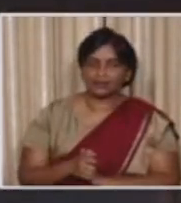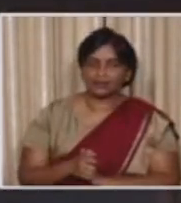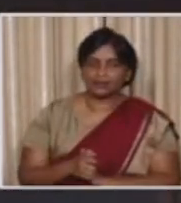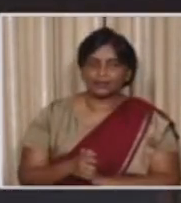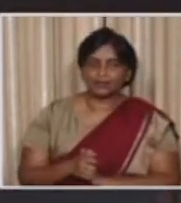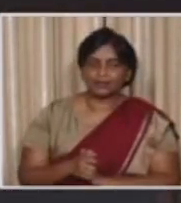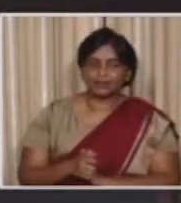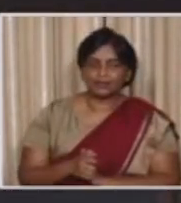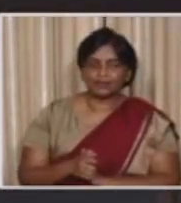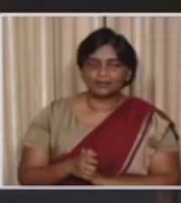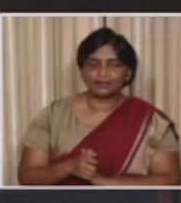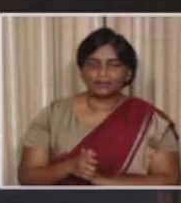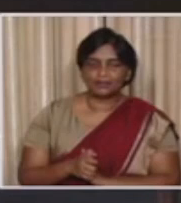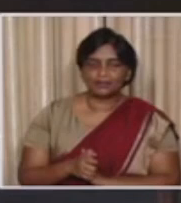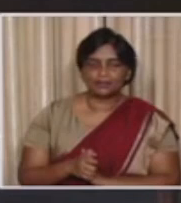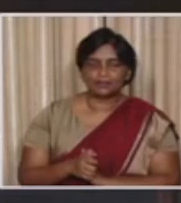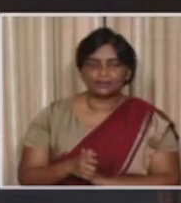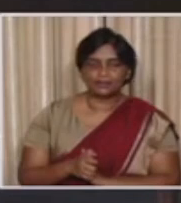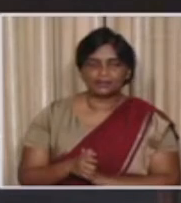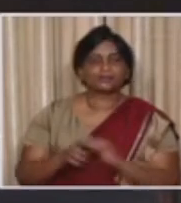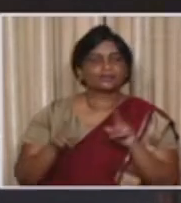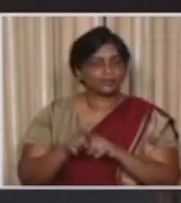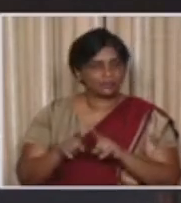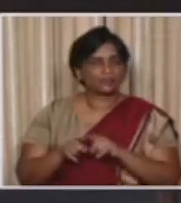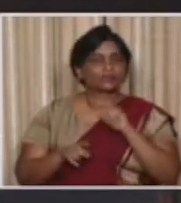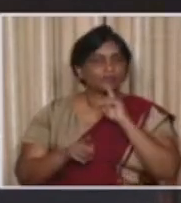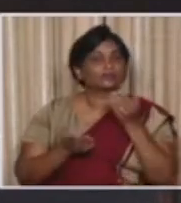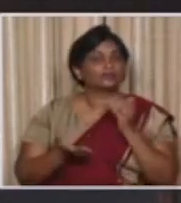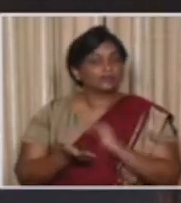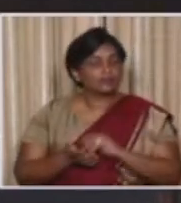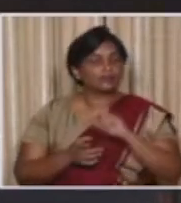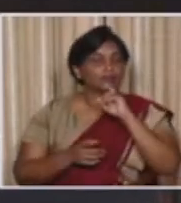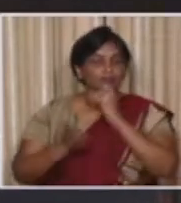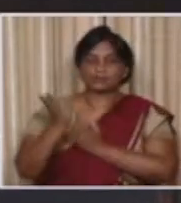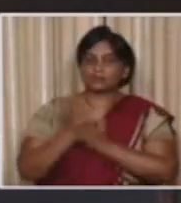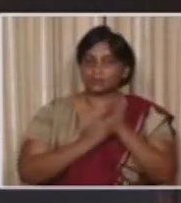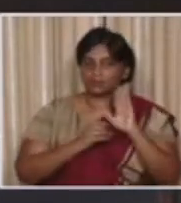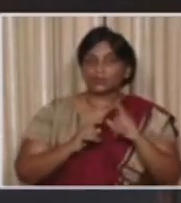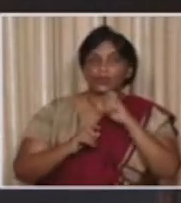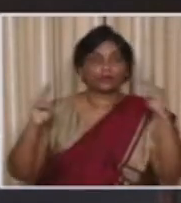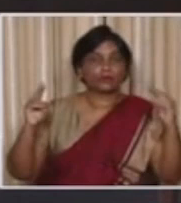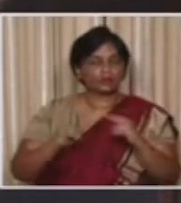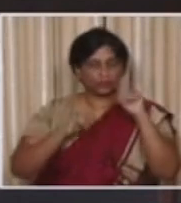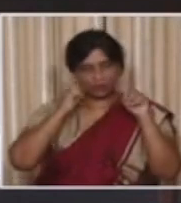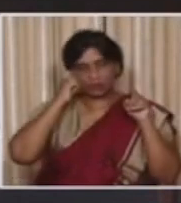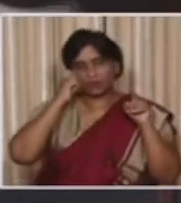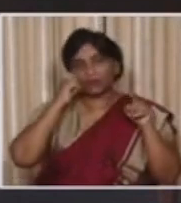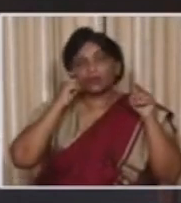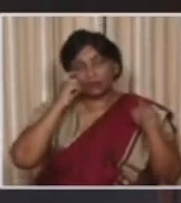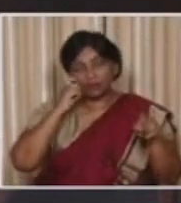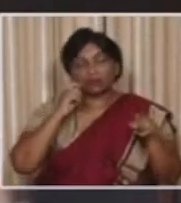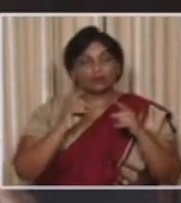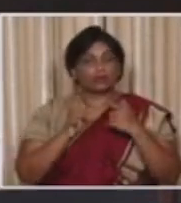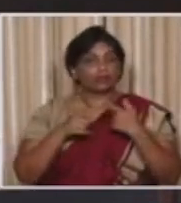එතුමා තව පහක් කිල්ලනවා. ඒකම එතුමන්ලා ගිහිලා තියෙනවා නැවතත් අභියාචන අධිකරණයට සුප්‍රීම උසාවියට ගිහිලා තියෙනවා මේ